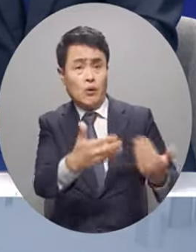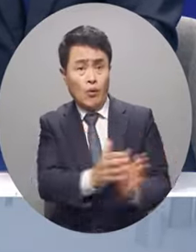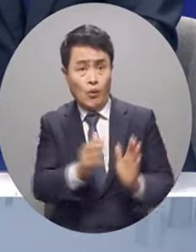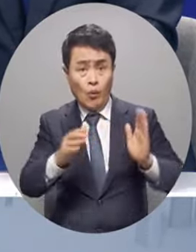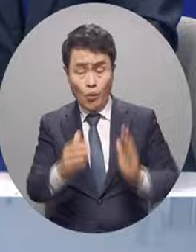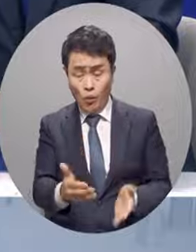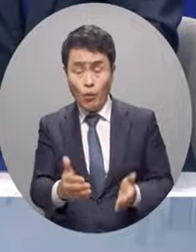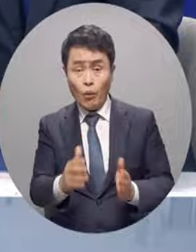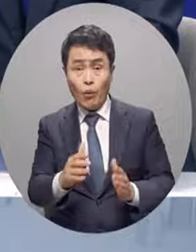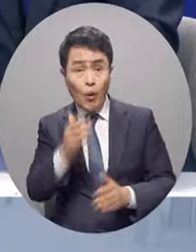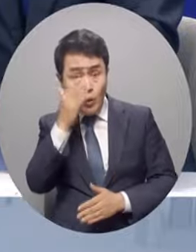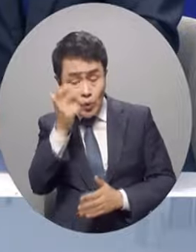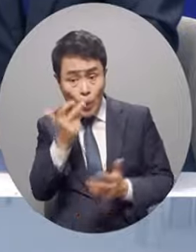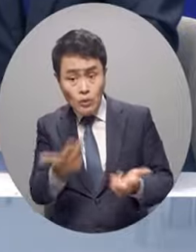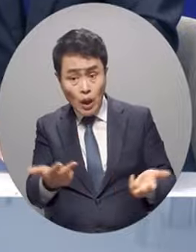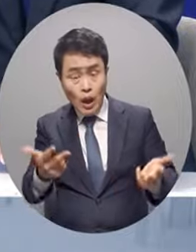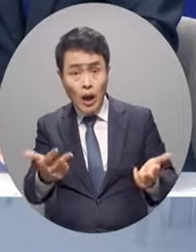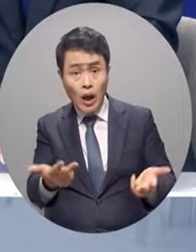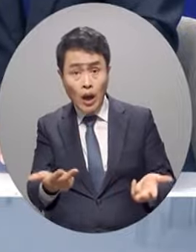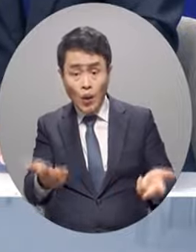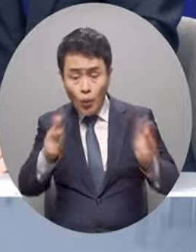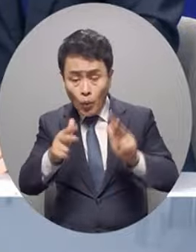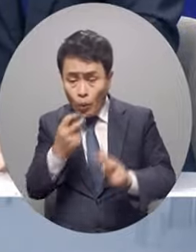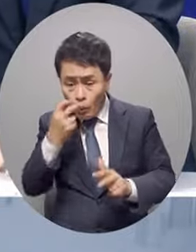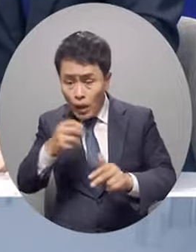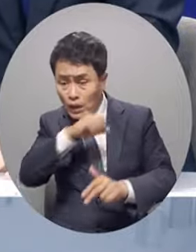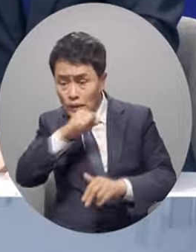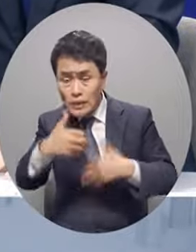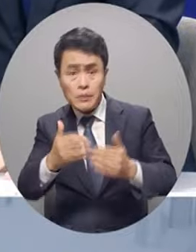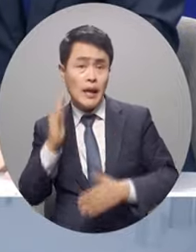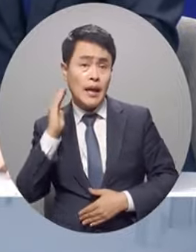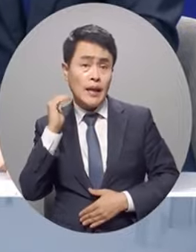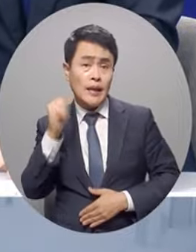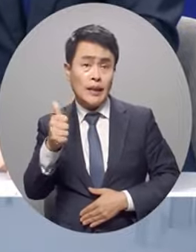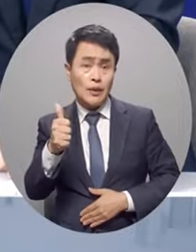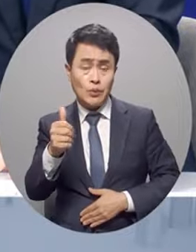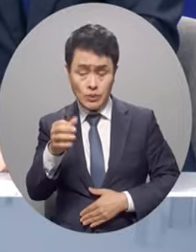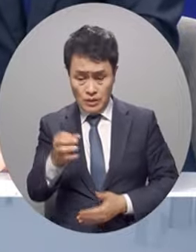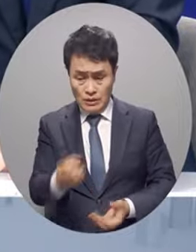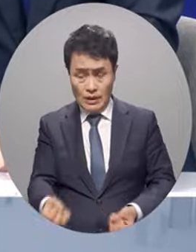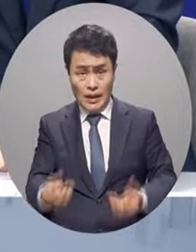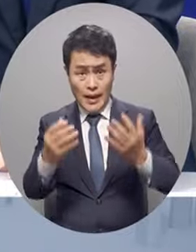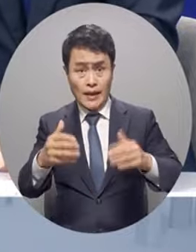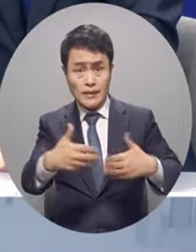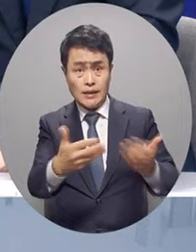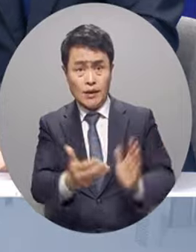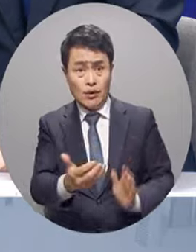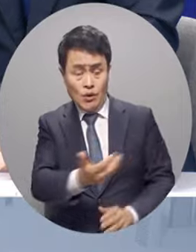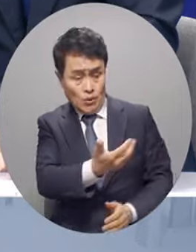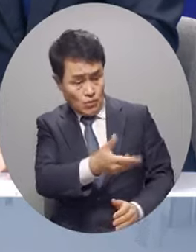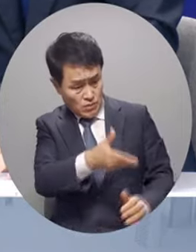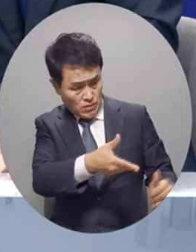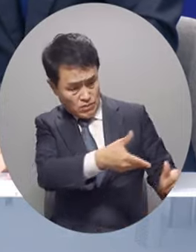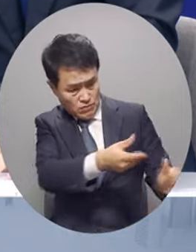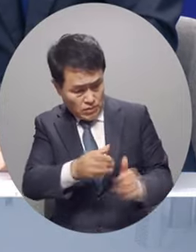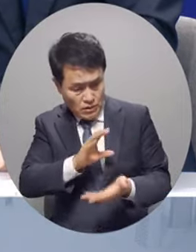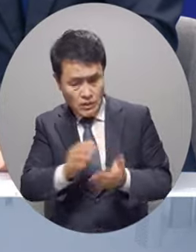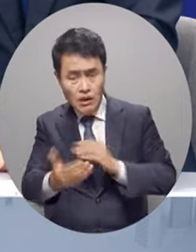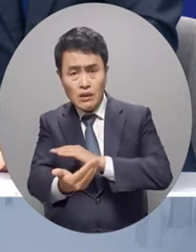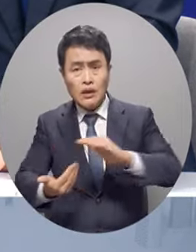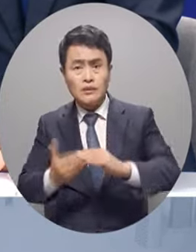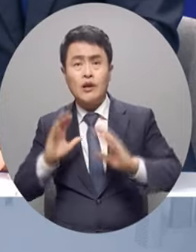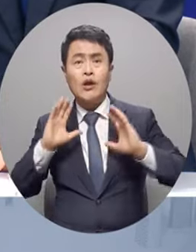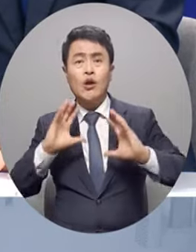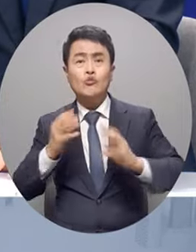관리 예산을 대통령실 행사 예산으로 끌어 오려면 예산의 이용이라고 해서 사전 국회 승인을 얻어야 됩니다 전문가